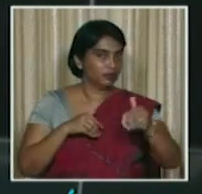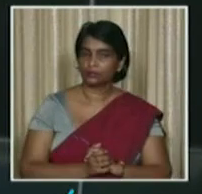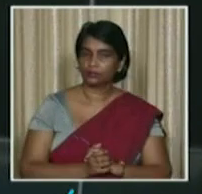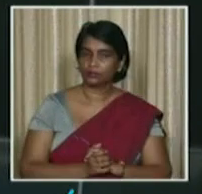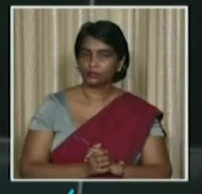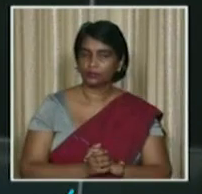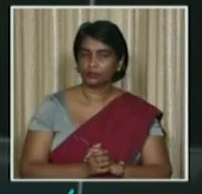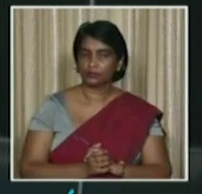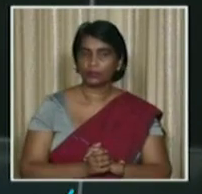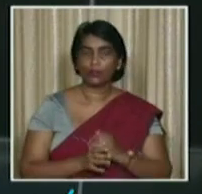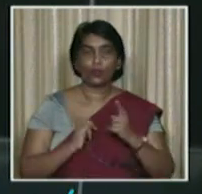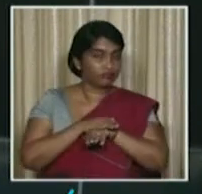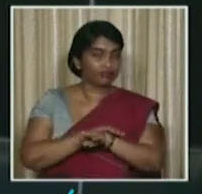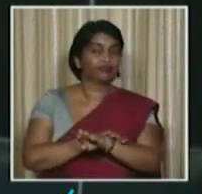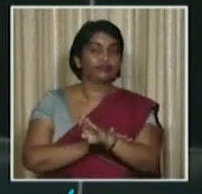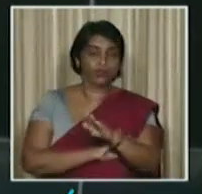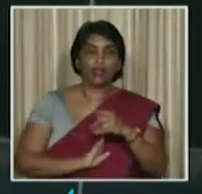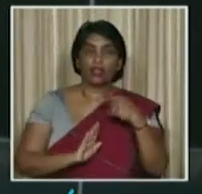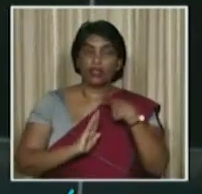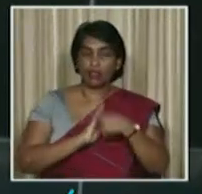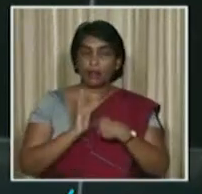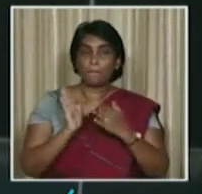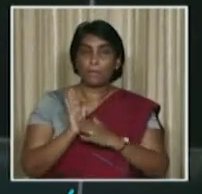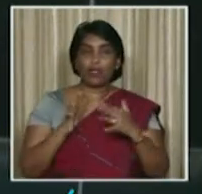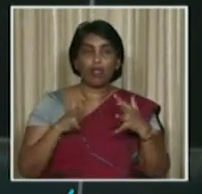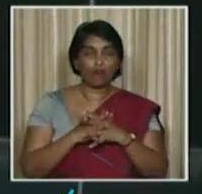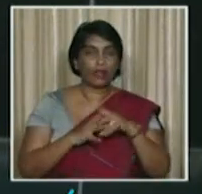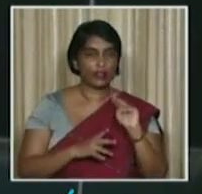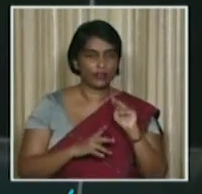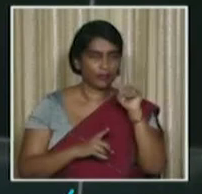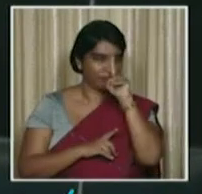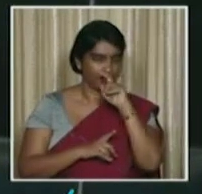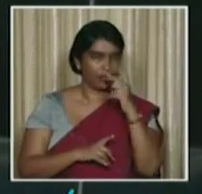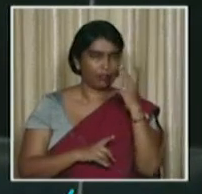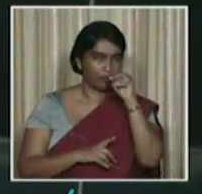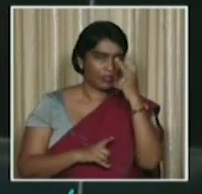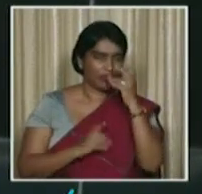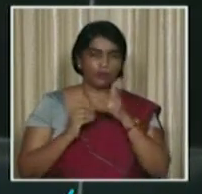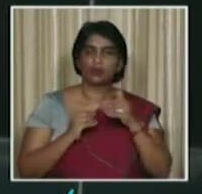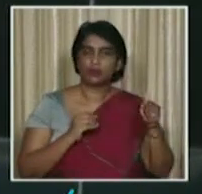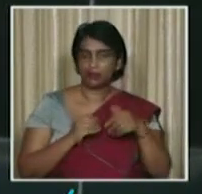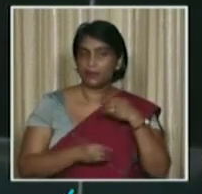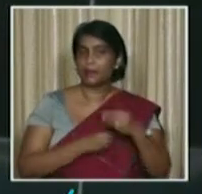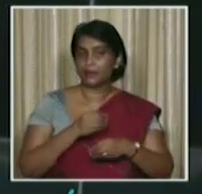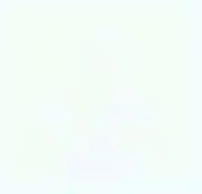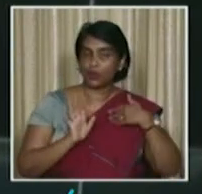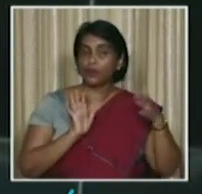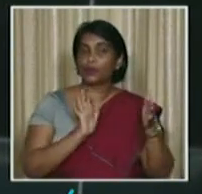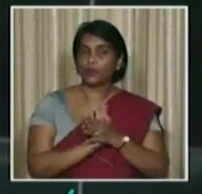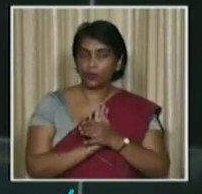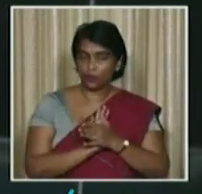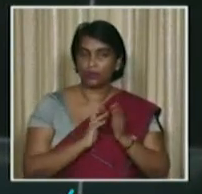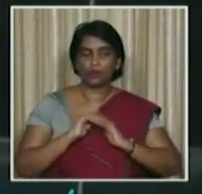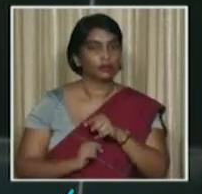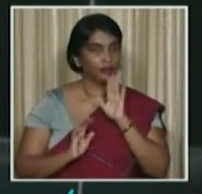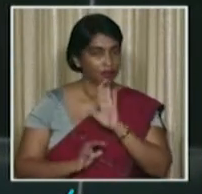සලකන්නට පුළුවන්. උමාය යෝජනා ක්‍රමය මෙගවට් 120ක් තව මාස 2ක් 2.5ක් ඇතුලේ නිෂ්පාදනය කරන තැනට ඒ